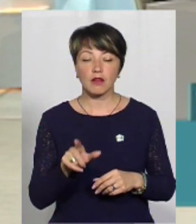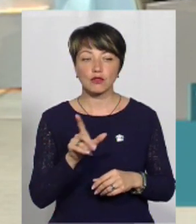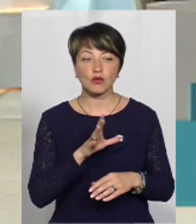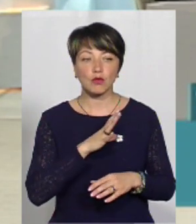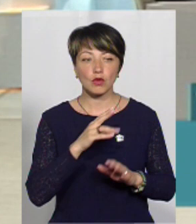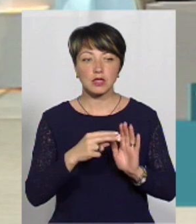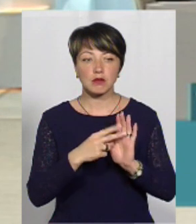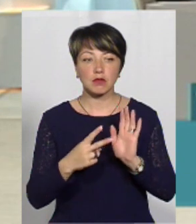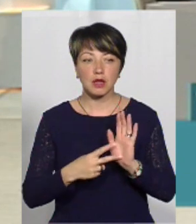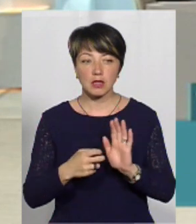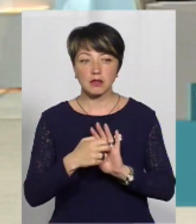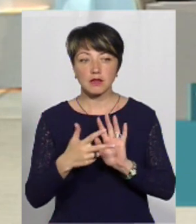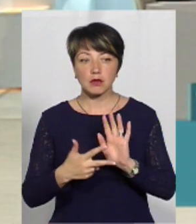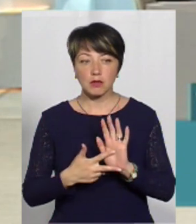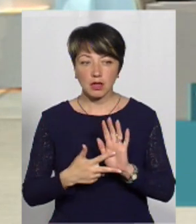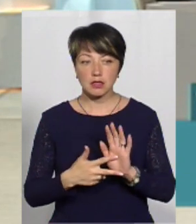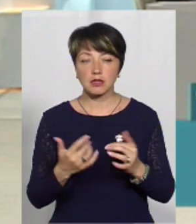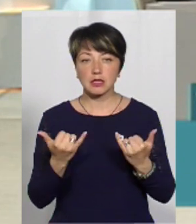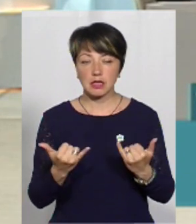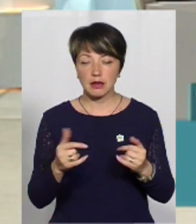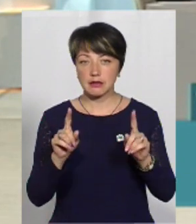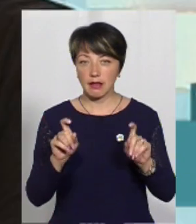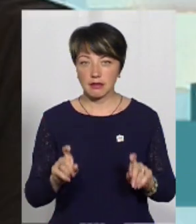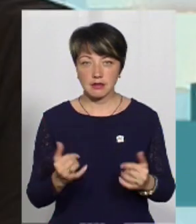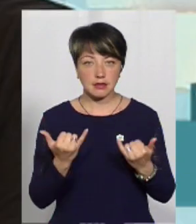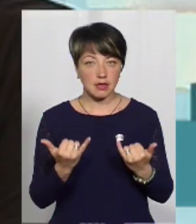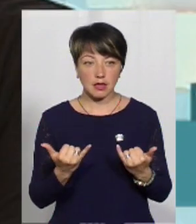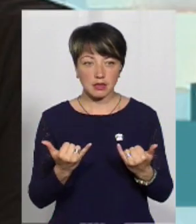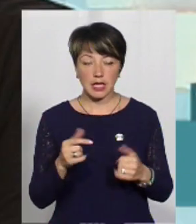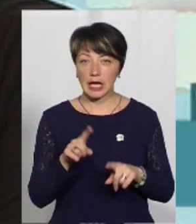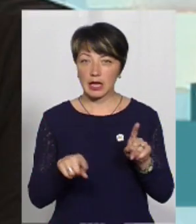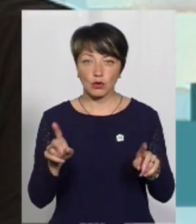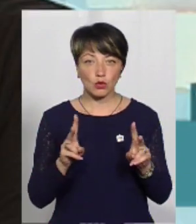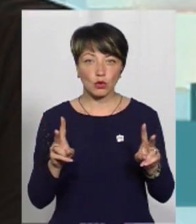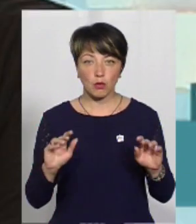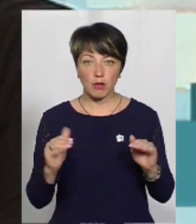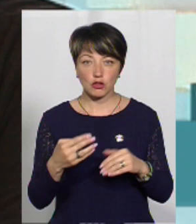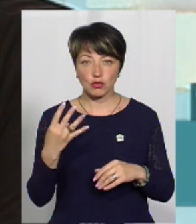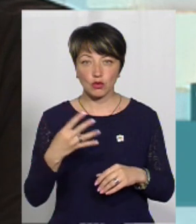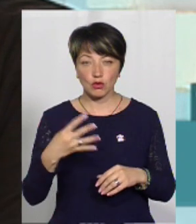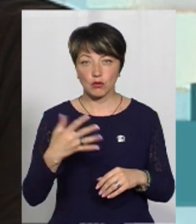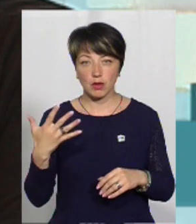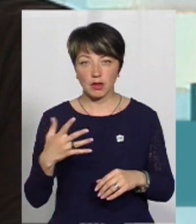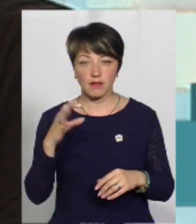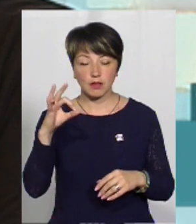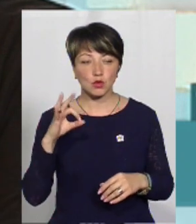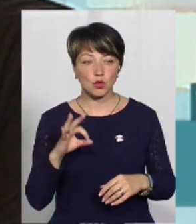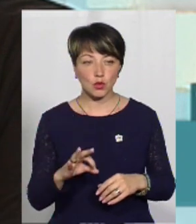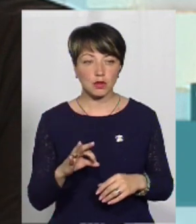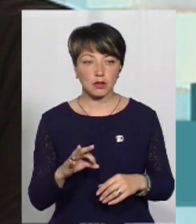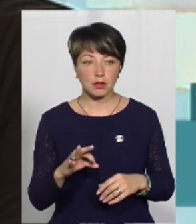от на 17-18, я пам'ятаю, і ті, що от зараз тести. Зараз, ну, рідко хто менше там